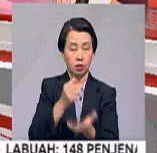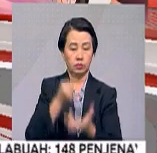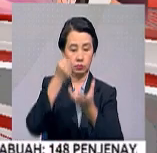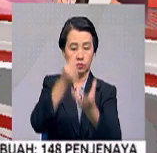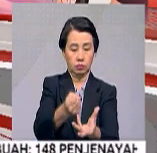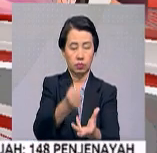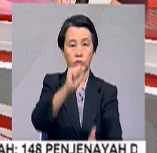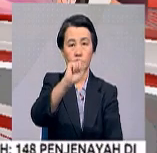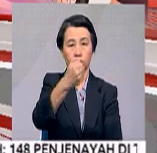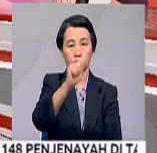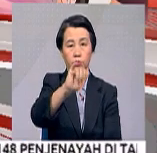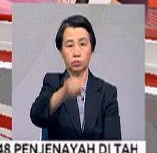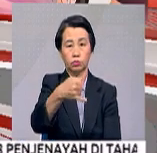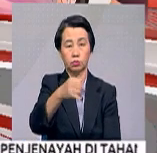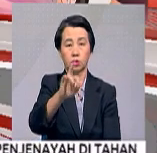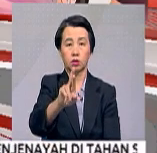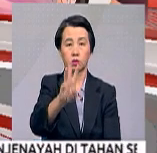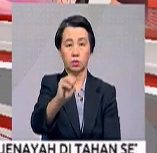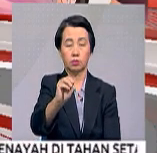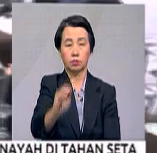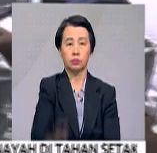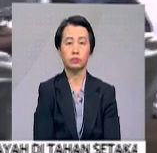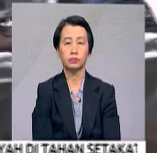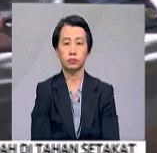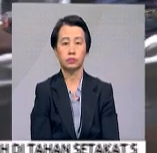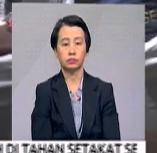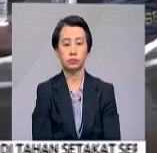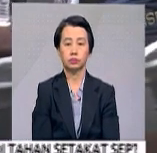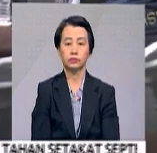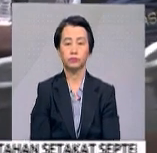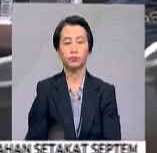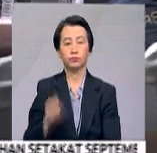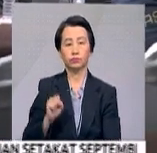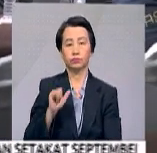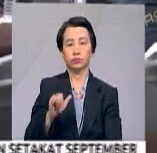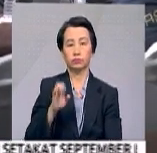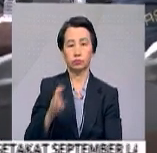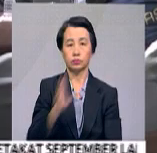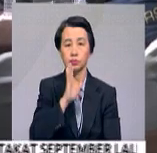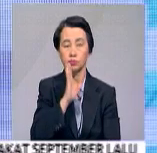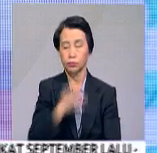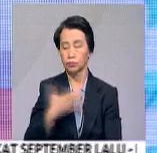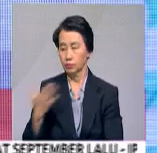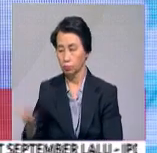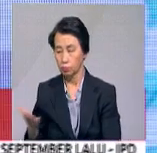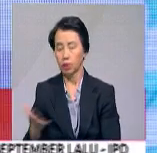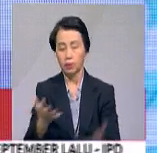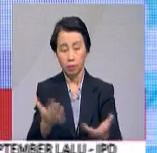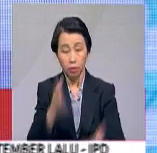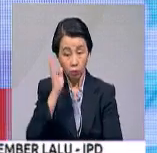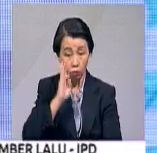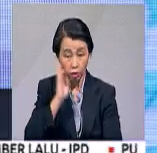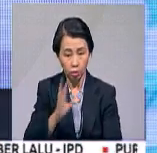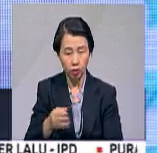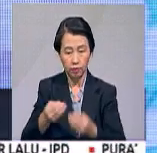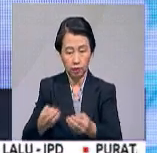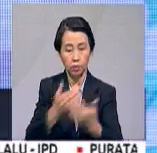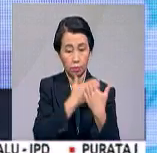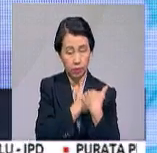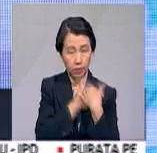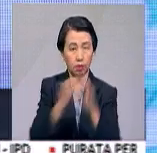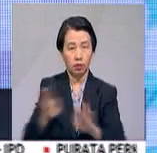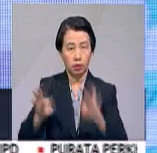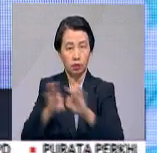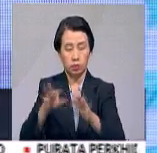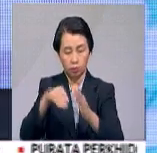peruntukan RM10 juta. Tambah Syed Saddiq lagi, beliau sendiri juga mahu wanita turut diberikan peranan penting